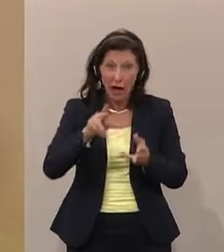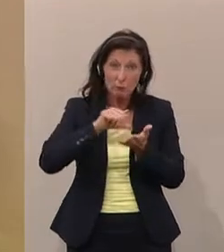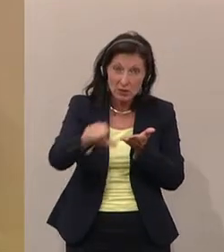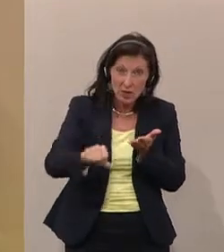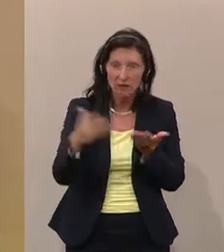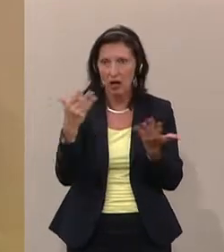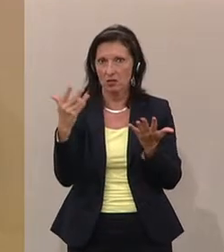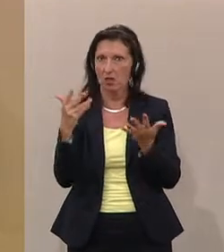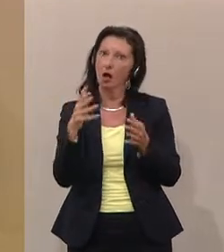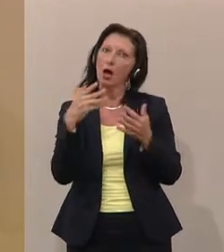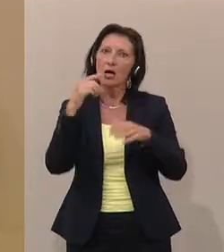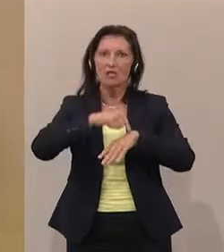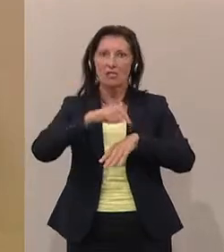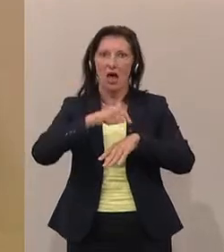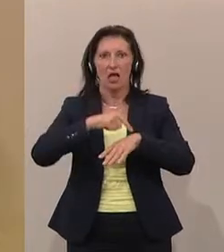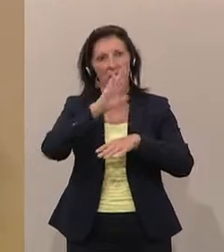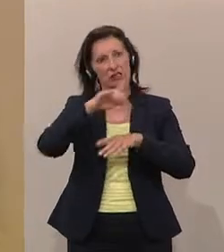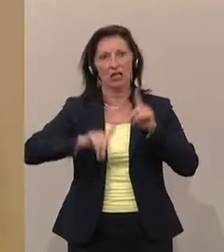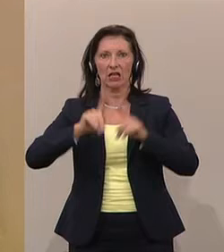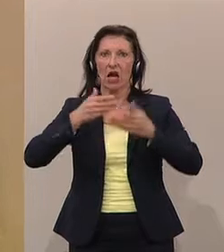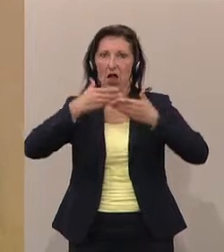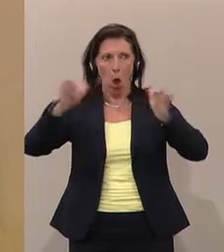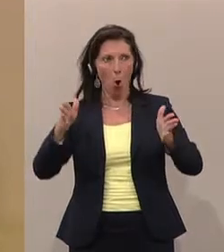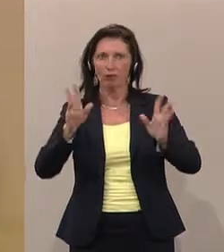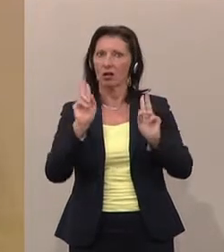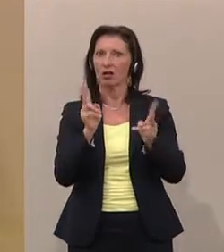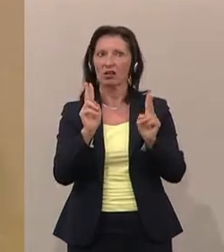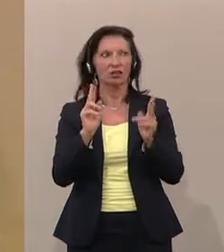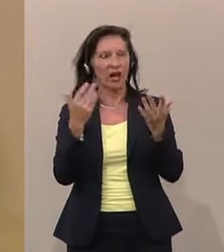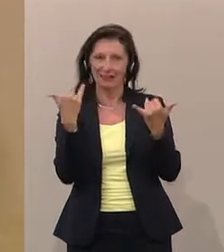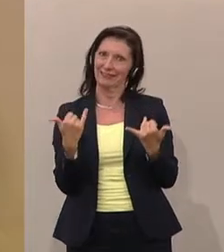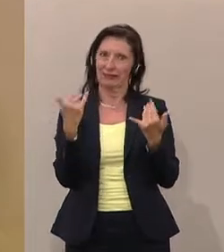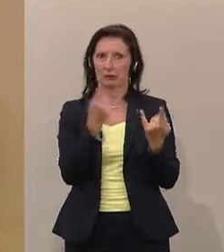realen Gegebenheiten und der Notwendigkeit anpassen.